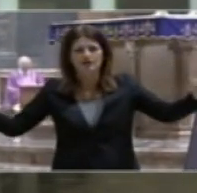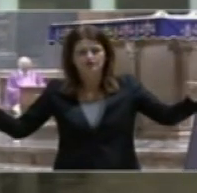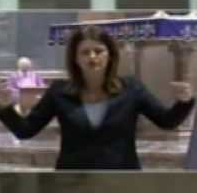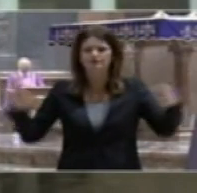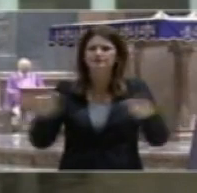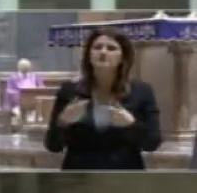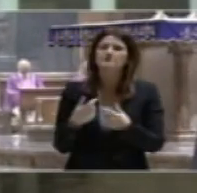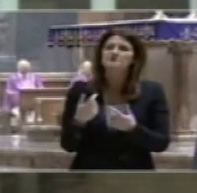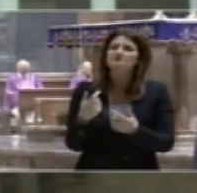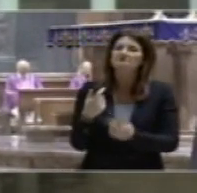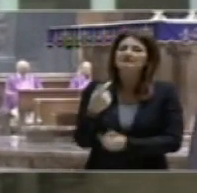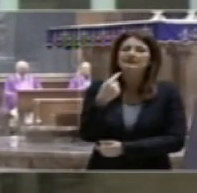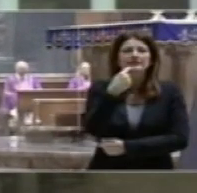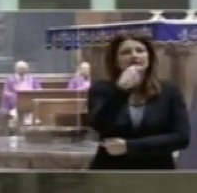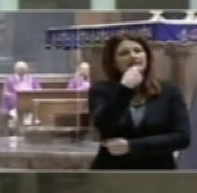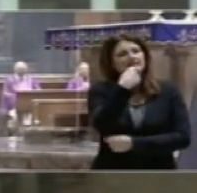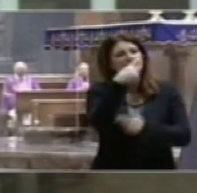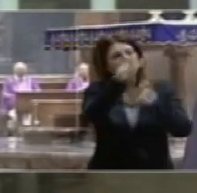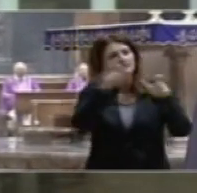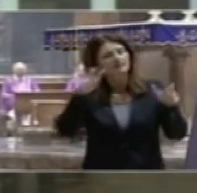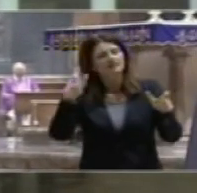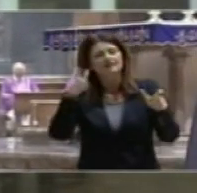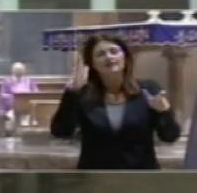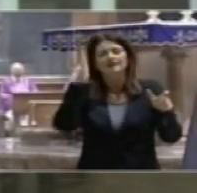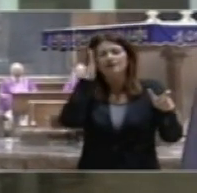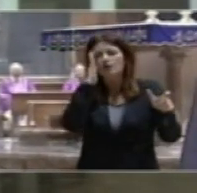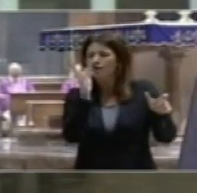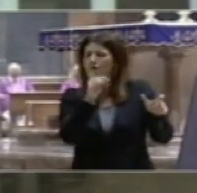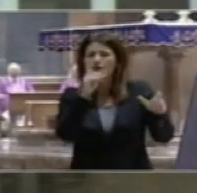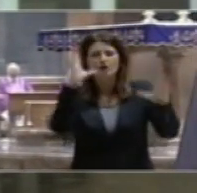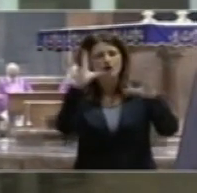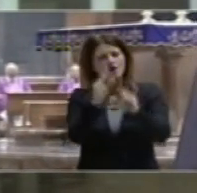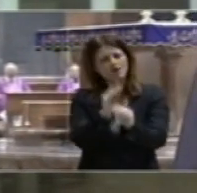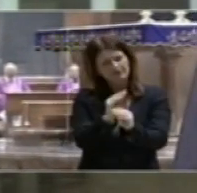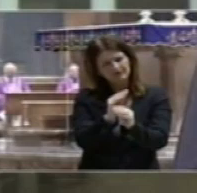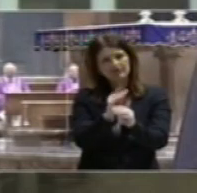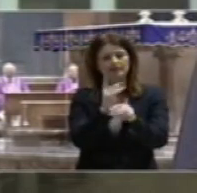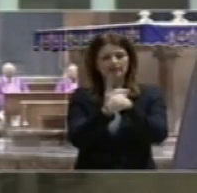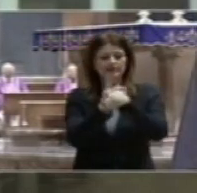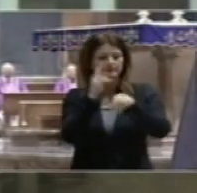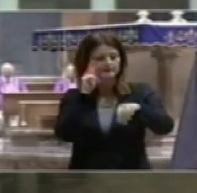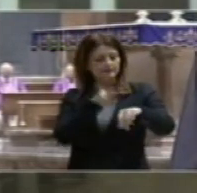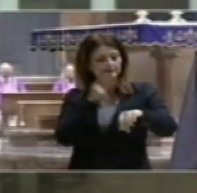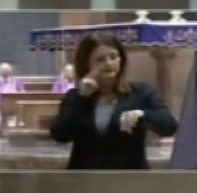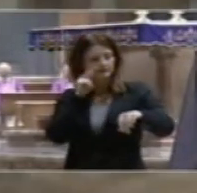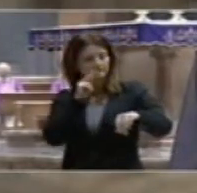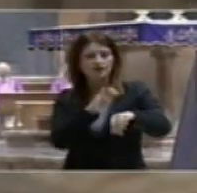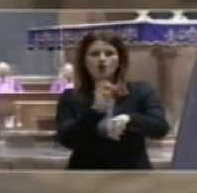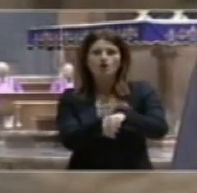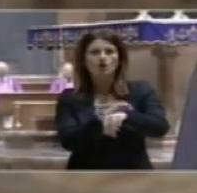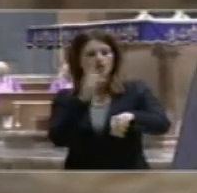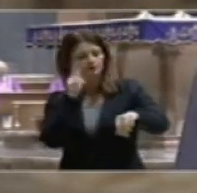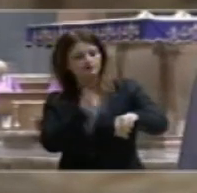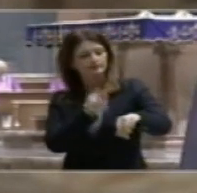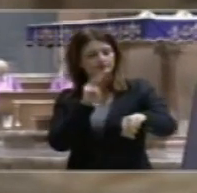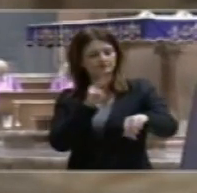Chi non riesce a dormire di notte guarda l'orologio e